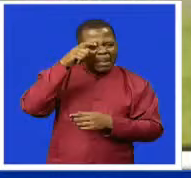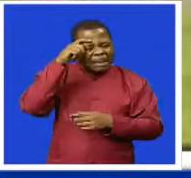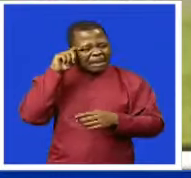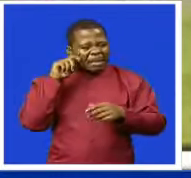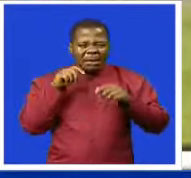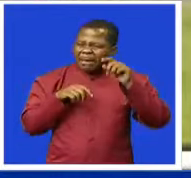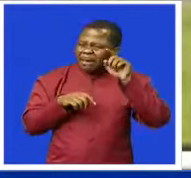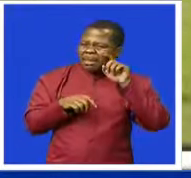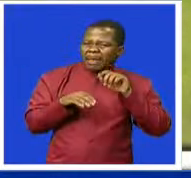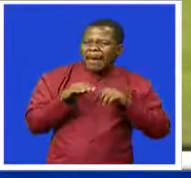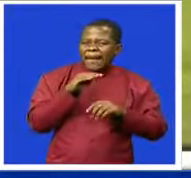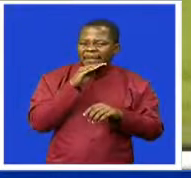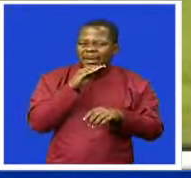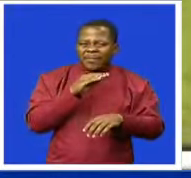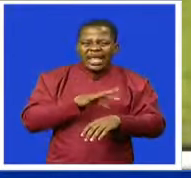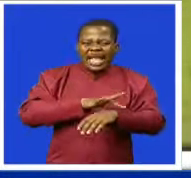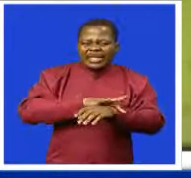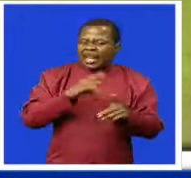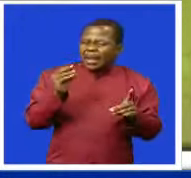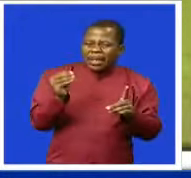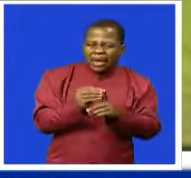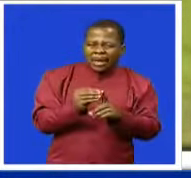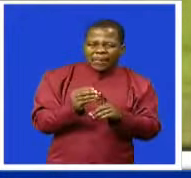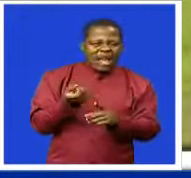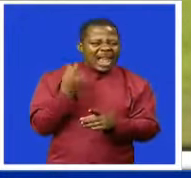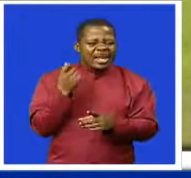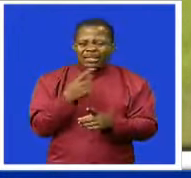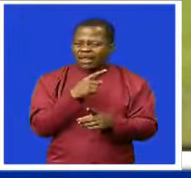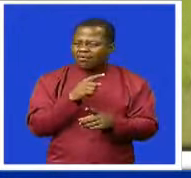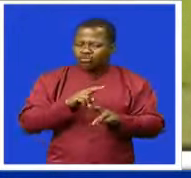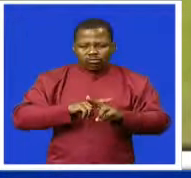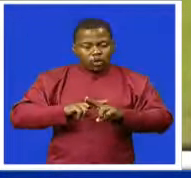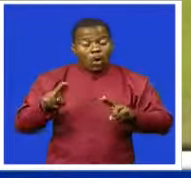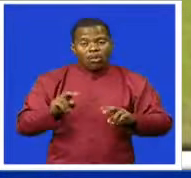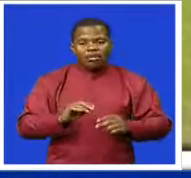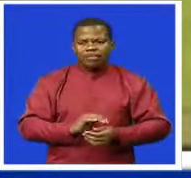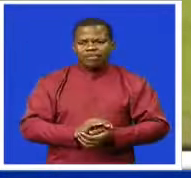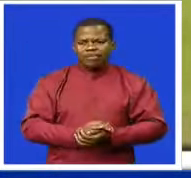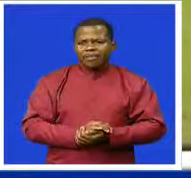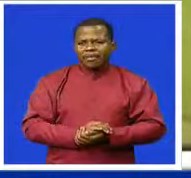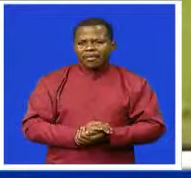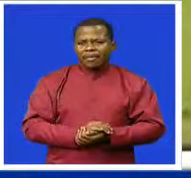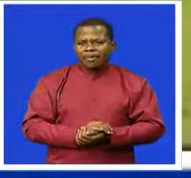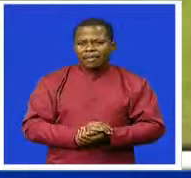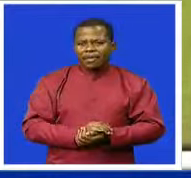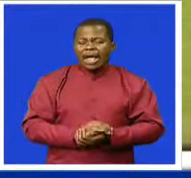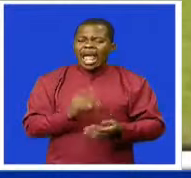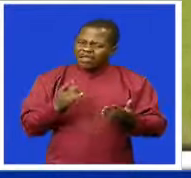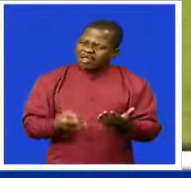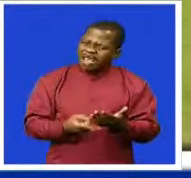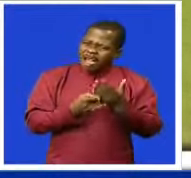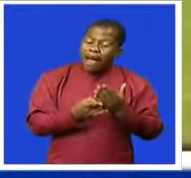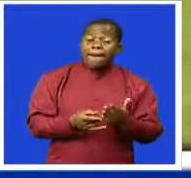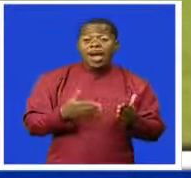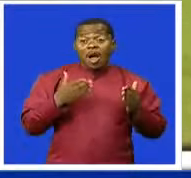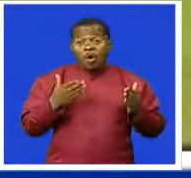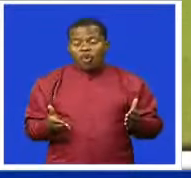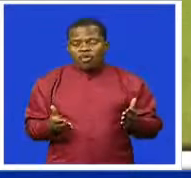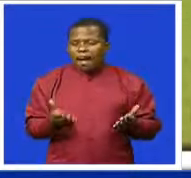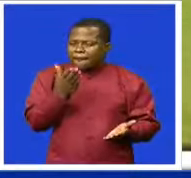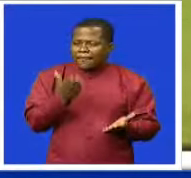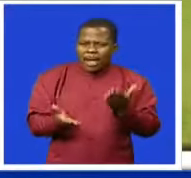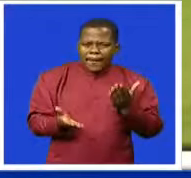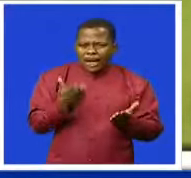ke akusonzeli vele ngicabanga ukuthi ungisite kakhulu ngikhona le kushukumisa umtimba basifundisa nange mental health nekuthi kumele